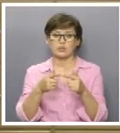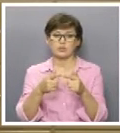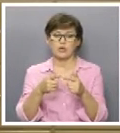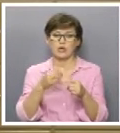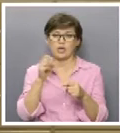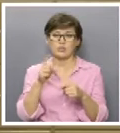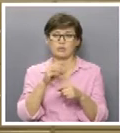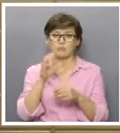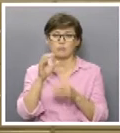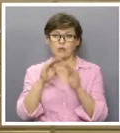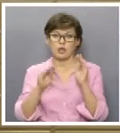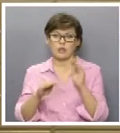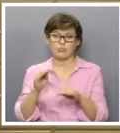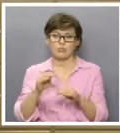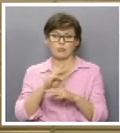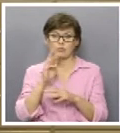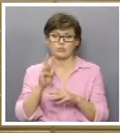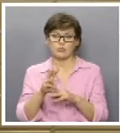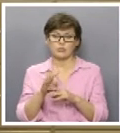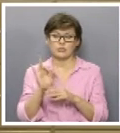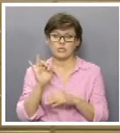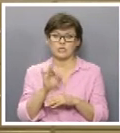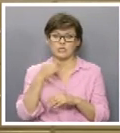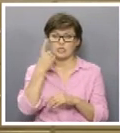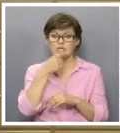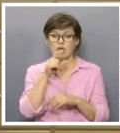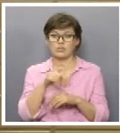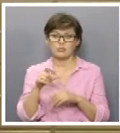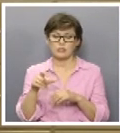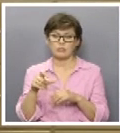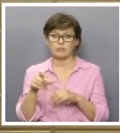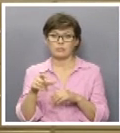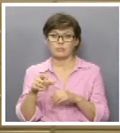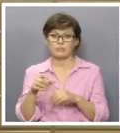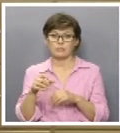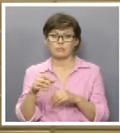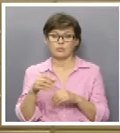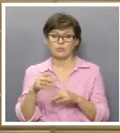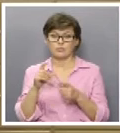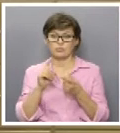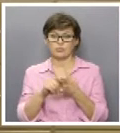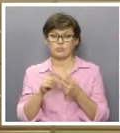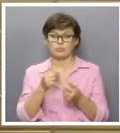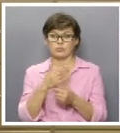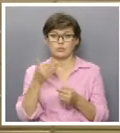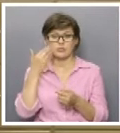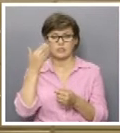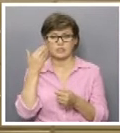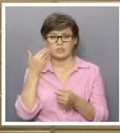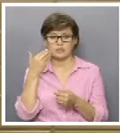газ баллон құрылғысымен жабдықтау. Және жеке тұлғалар, жеке тұлғалар бойынша да тура сонда